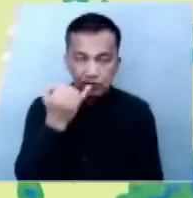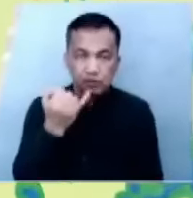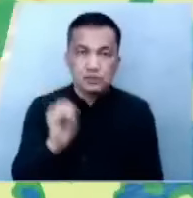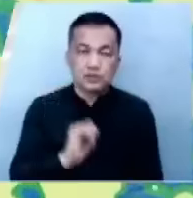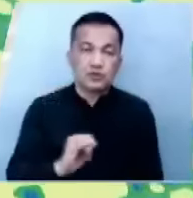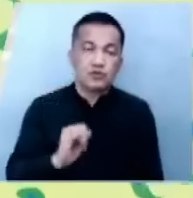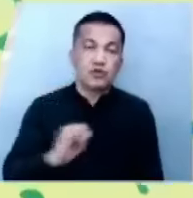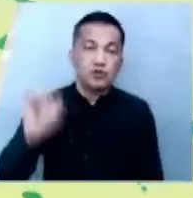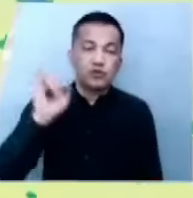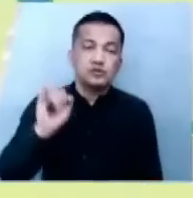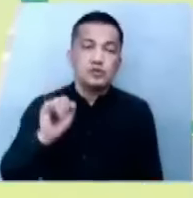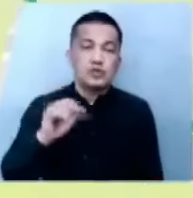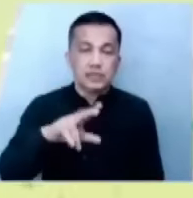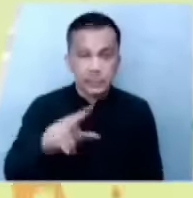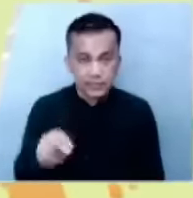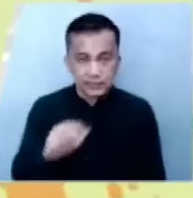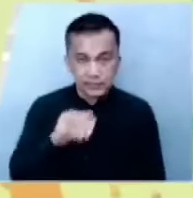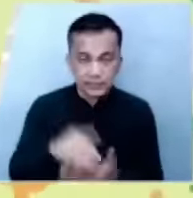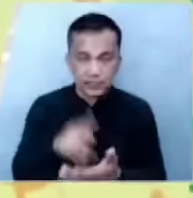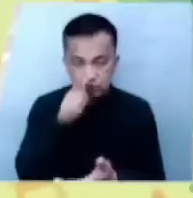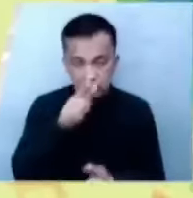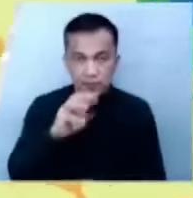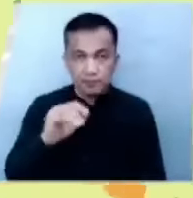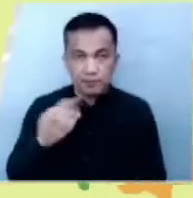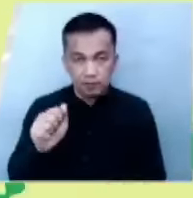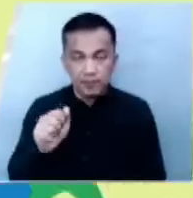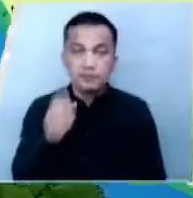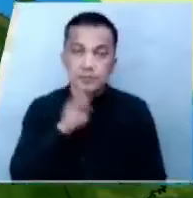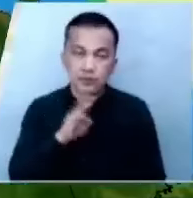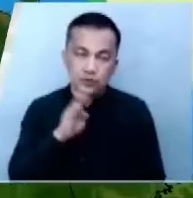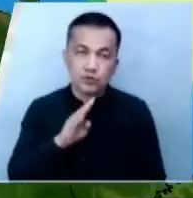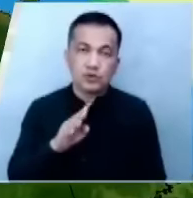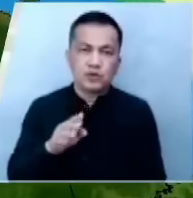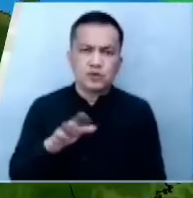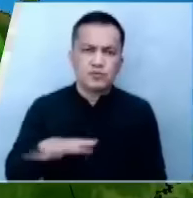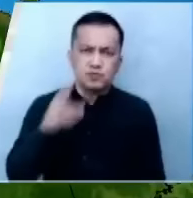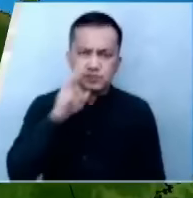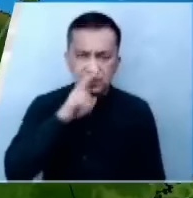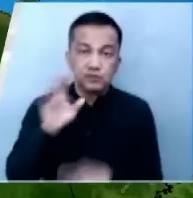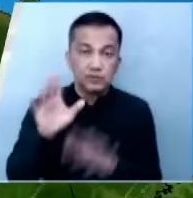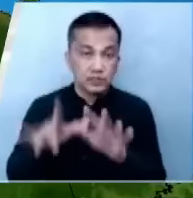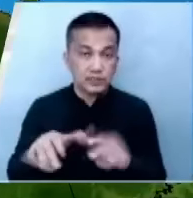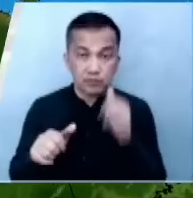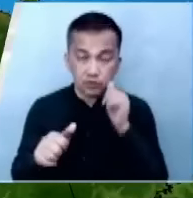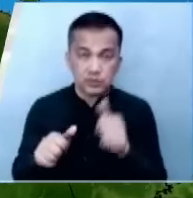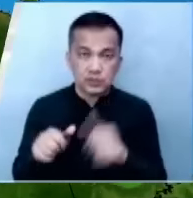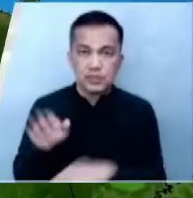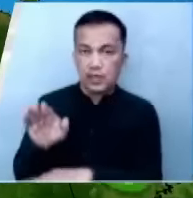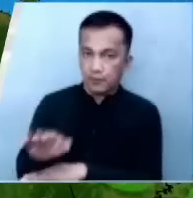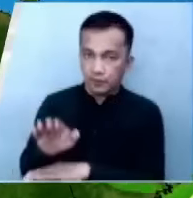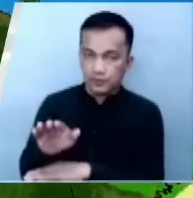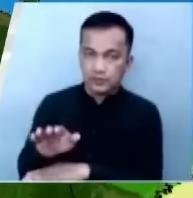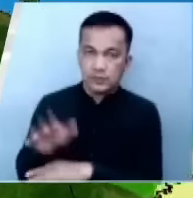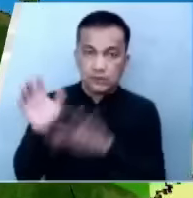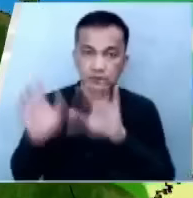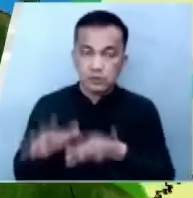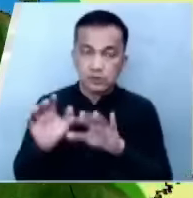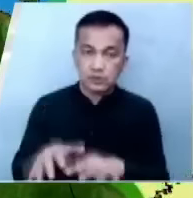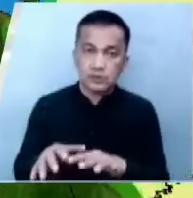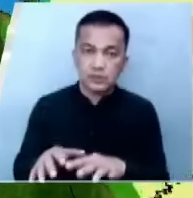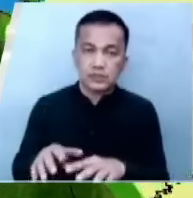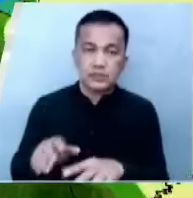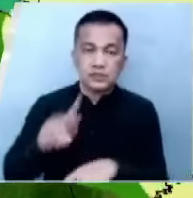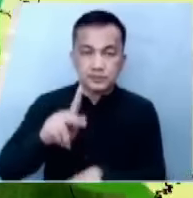Luzon, Mimaropa at Bicol Region. Halos buong Visayas din ang uulanin bukas pero sa hapon ang heavy rains sa Panay at